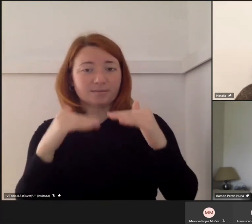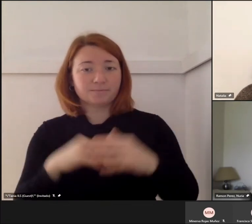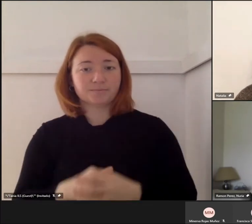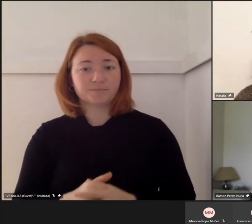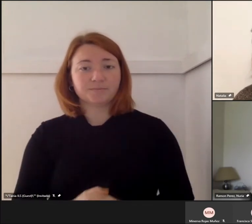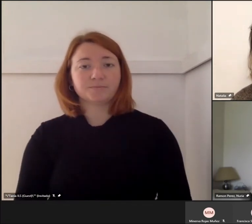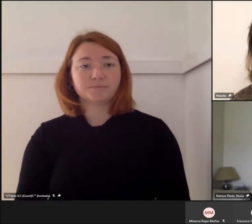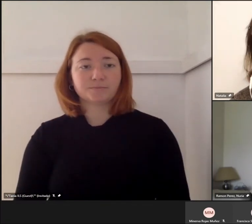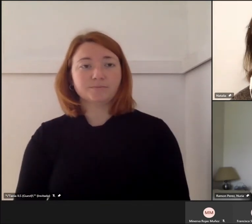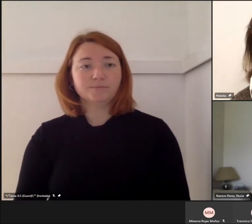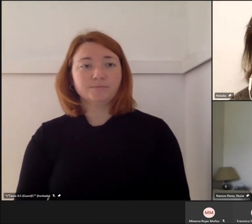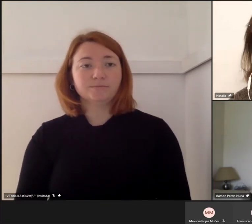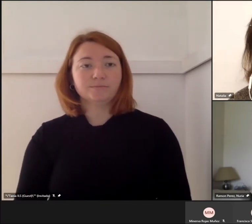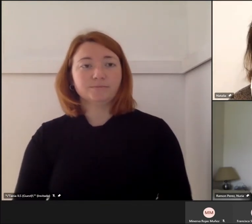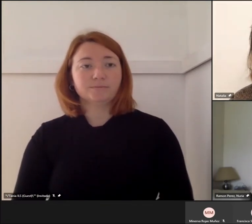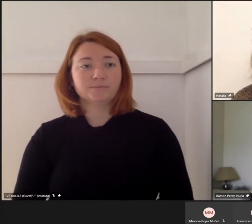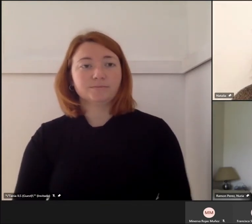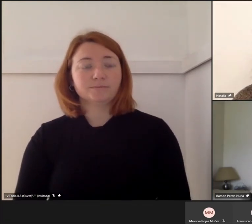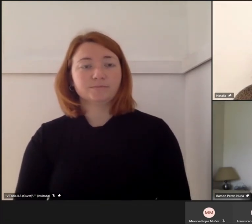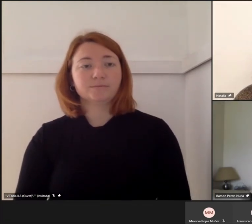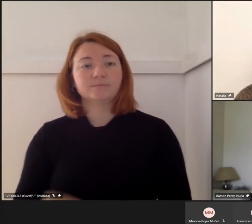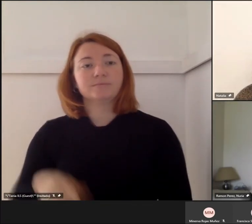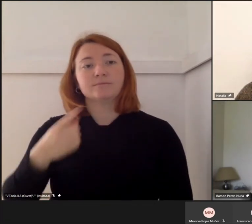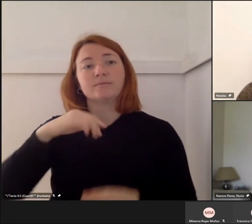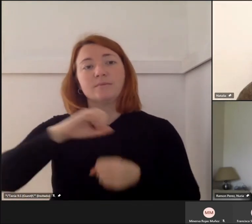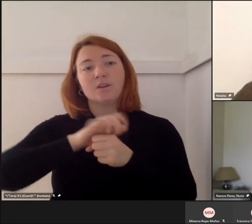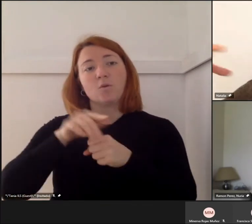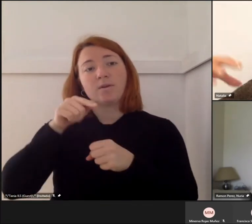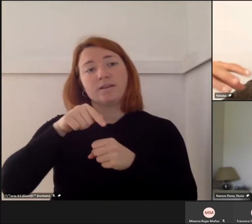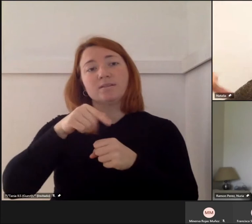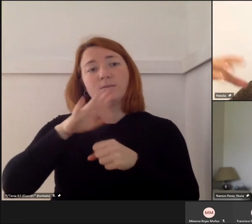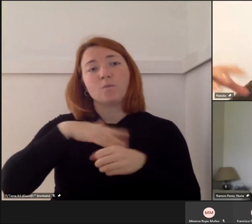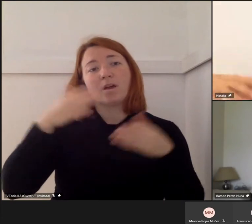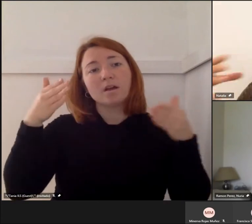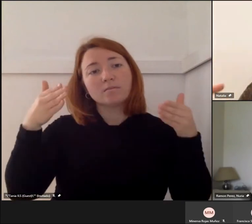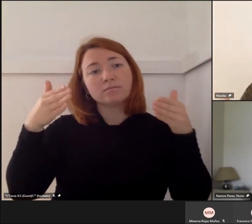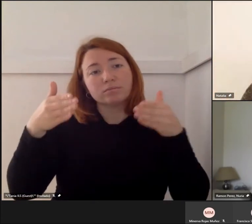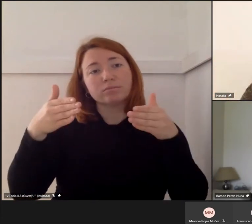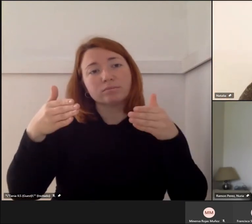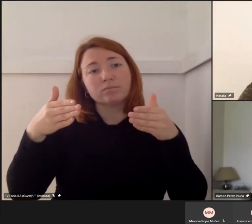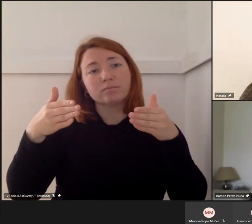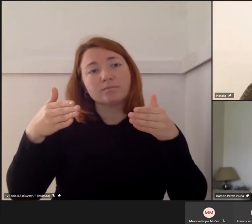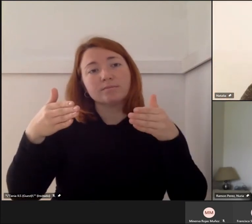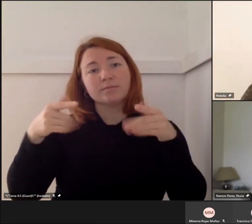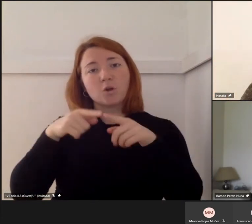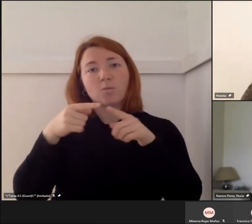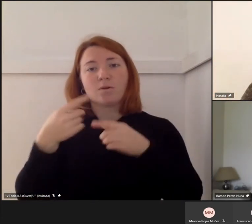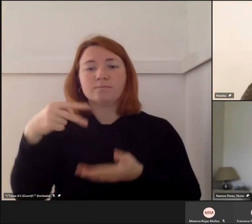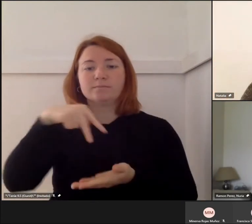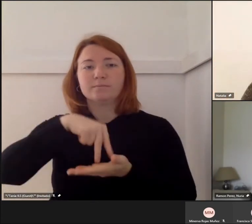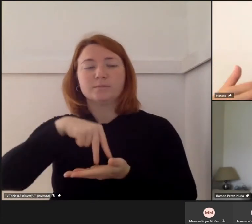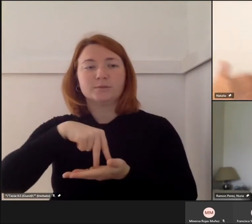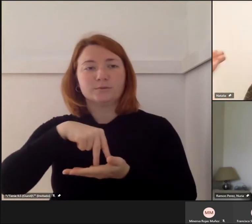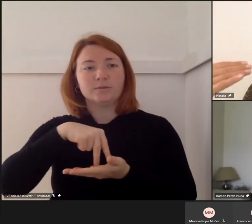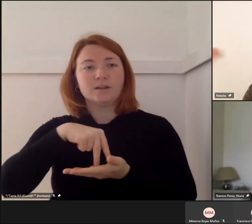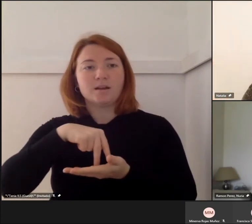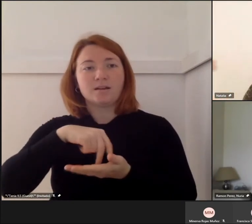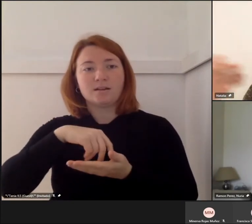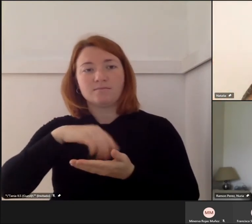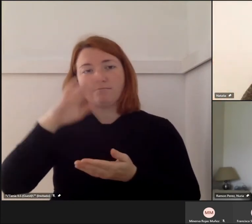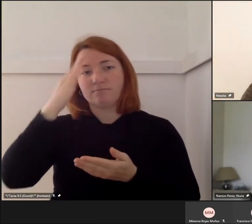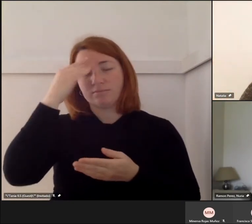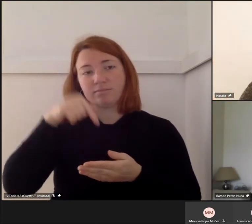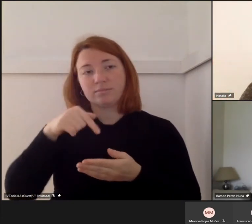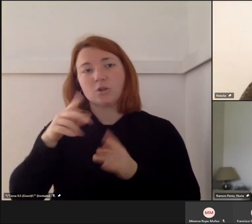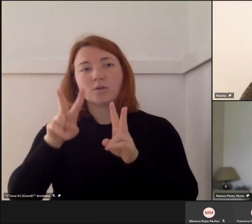la Covid ens ha fet posar poder el focus una miqueta més en la persona en el centre, no?, de les polítiques, sinó tant com una qüestió més de